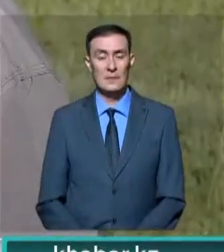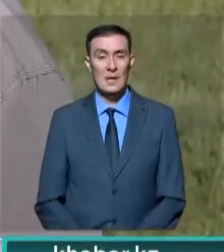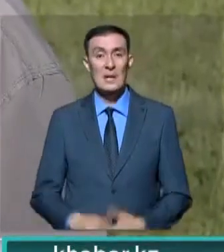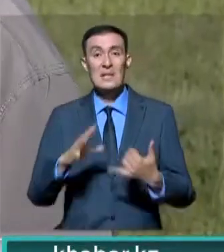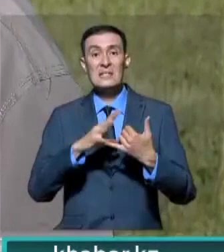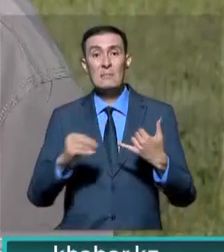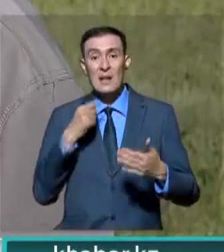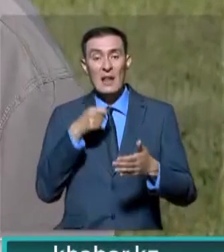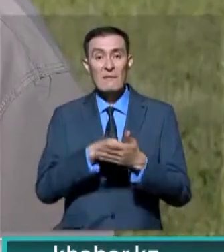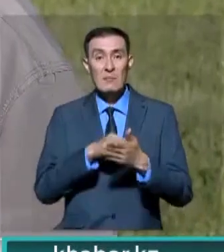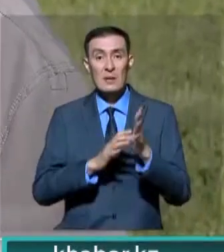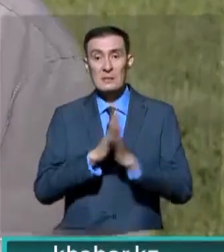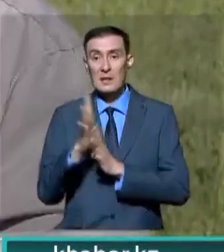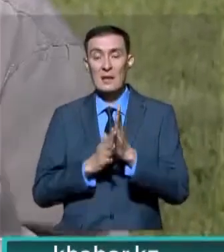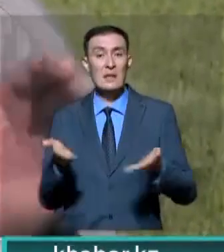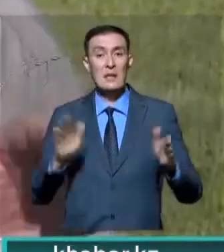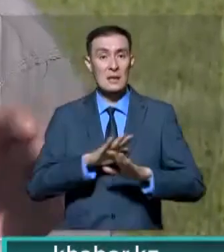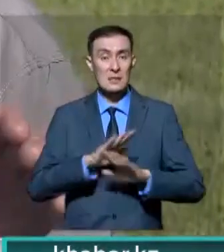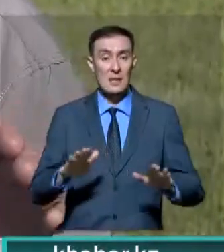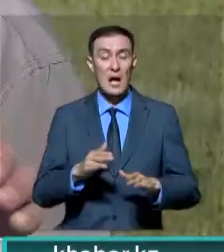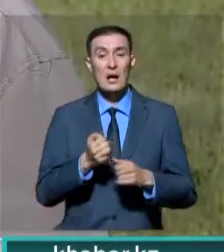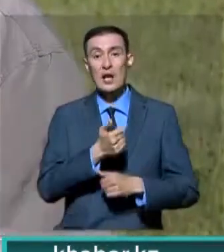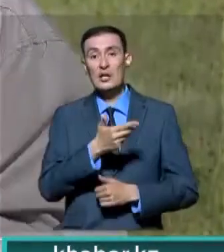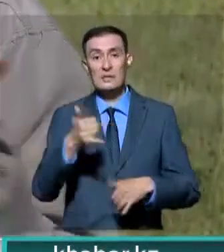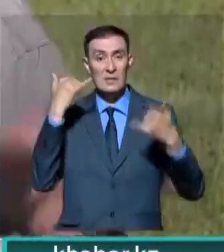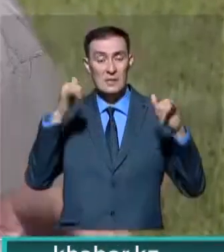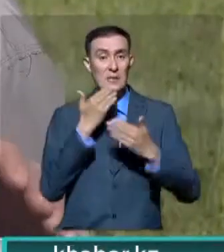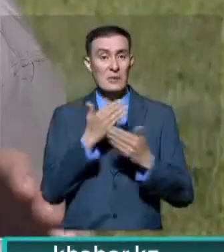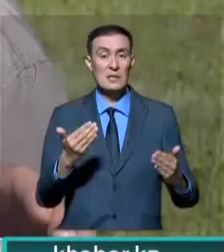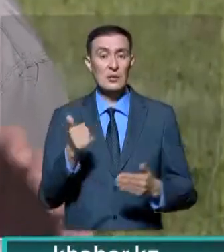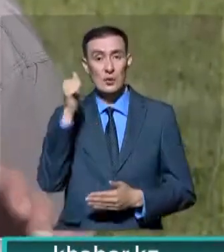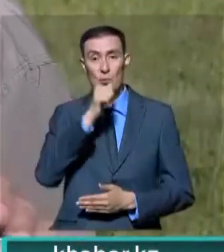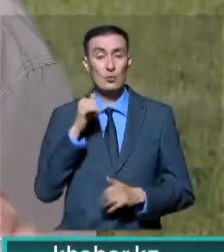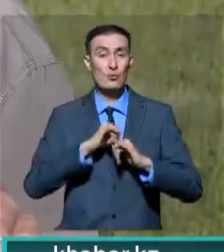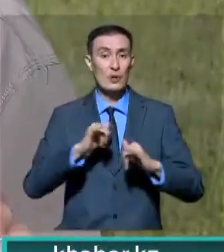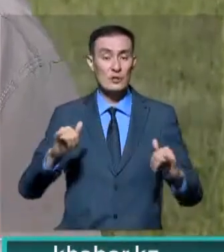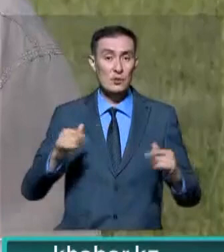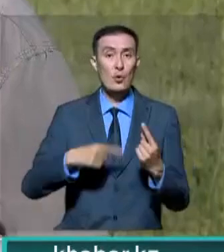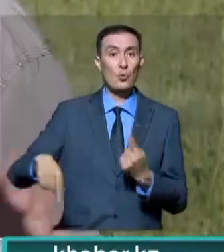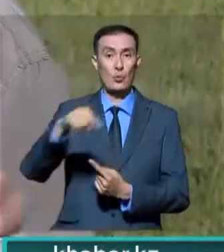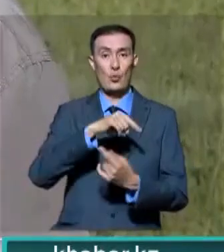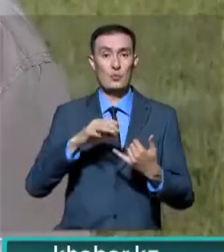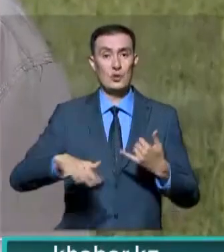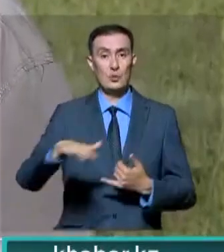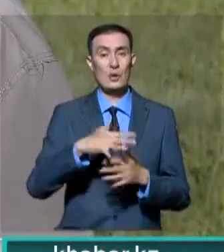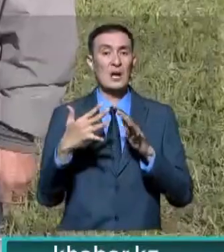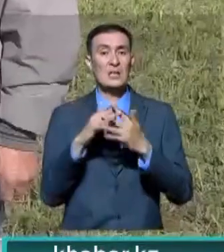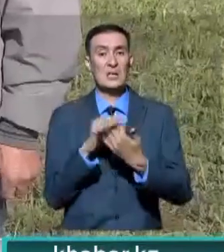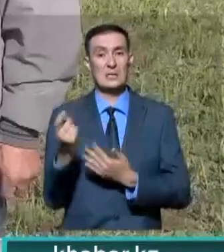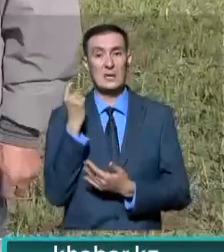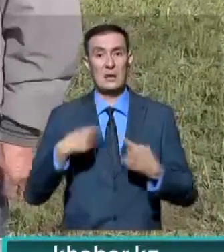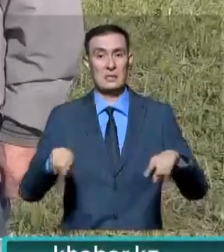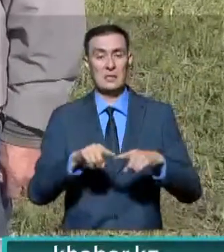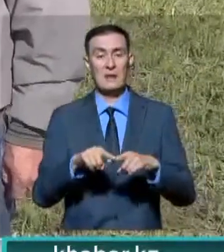Земли для выпаса совсем не осталось, в то время как поголовье скота за последние годы в разы увеличилось. Кругом территория крестьянских хозяйств.